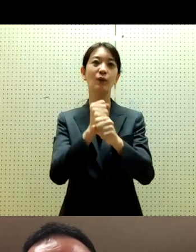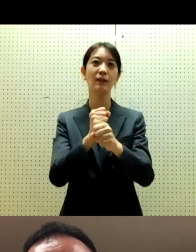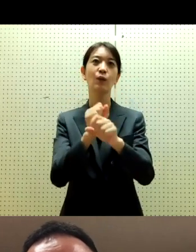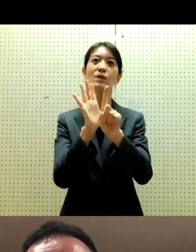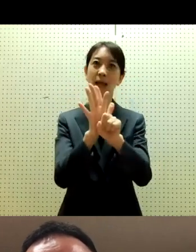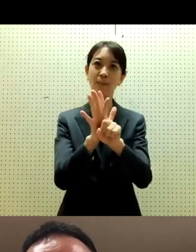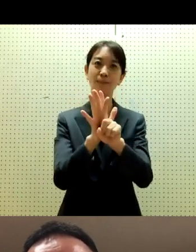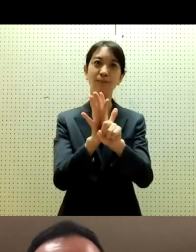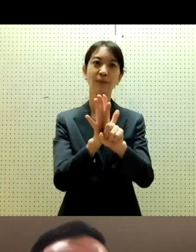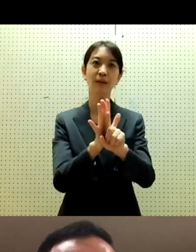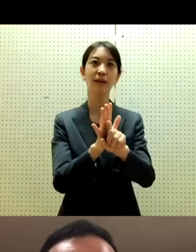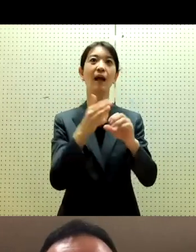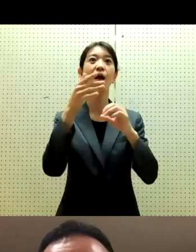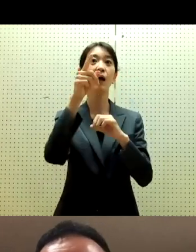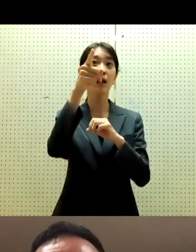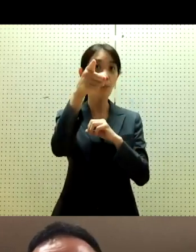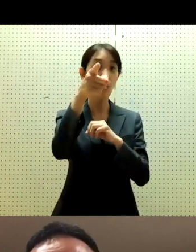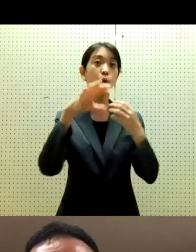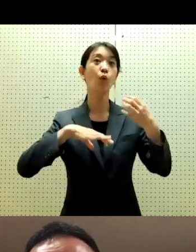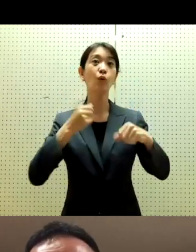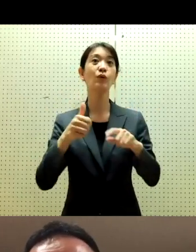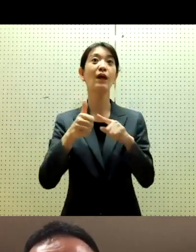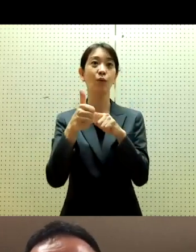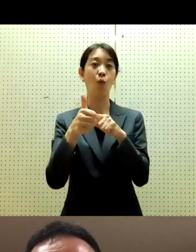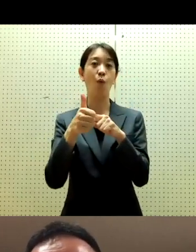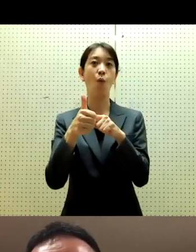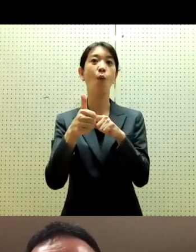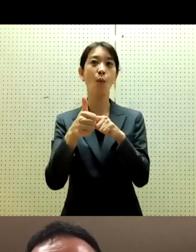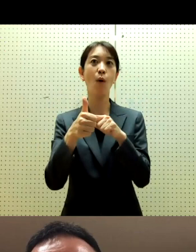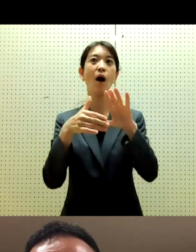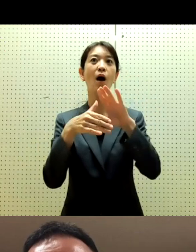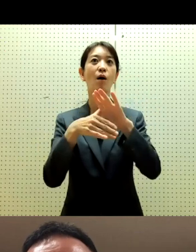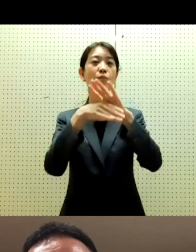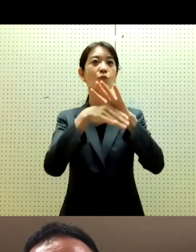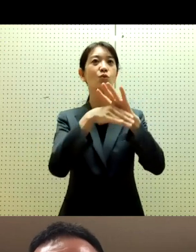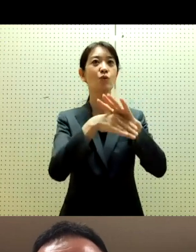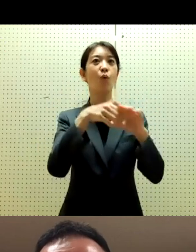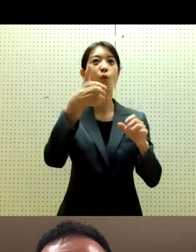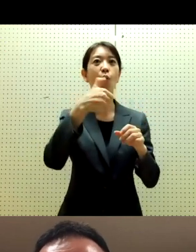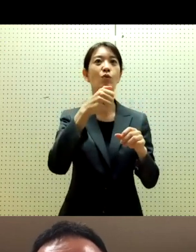写真の生徒は文章を50音入力で作成しています。